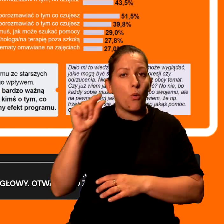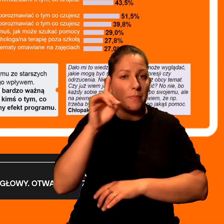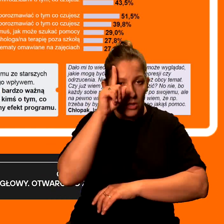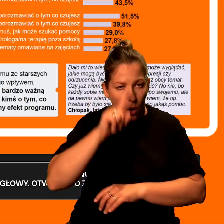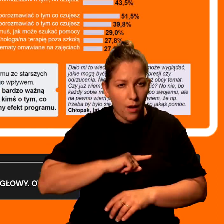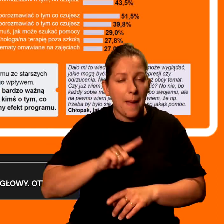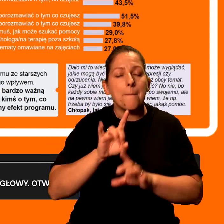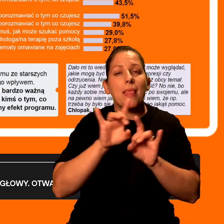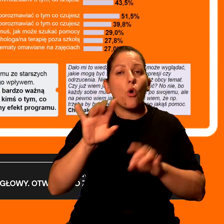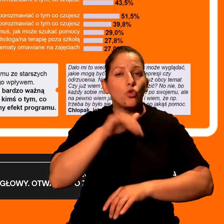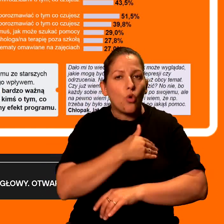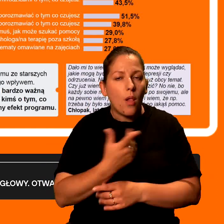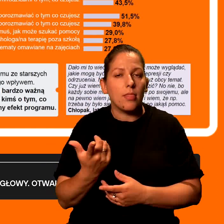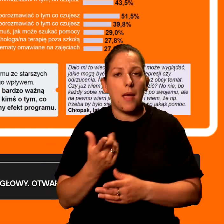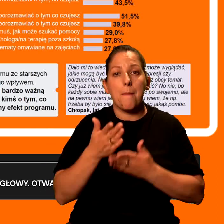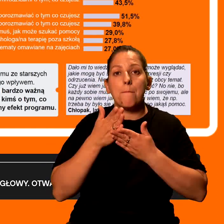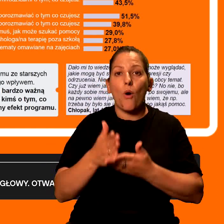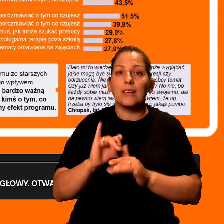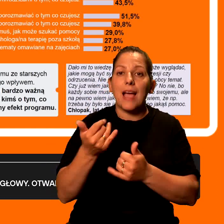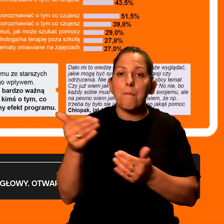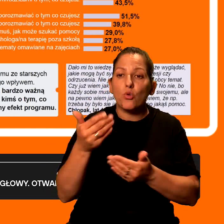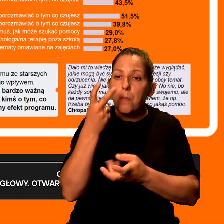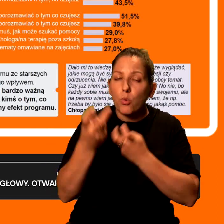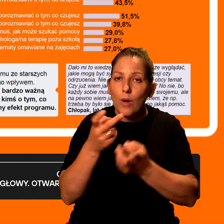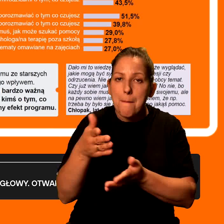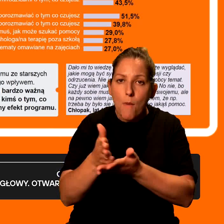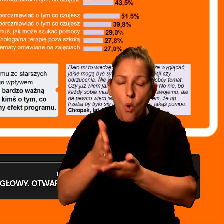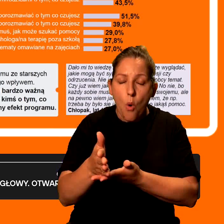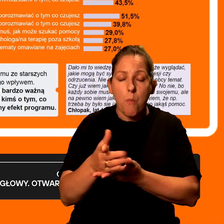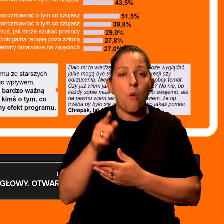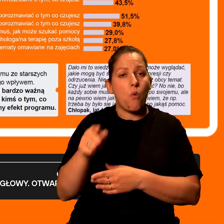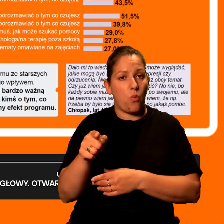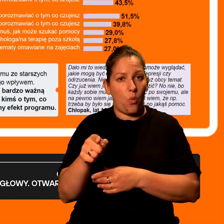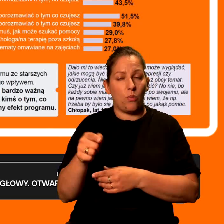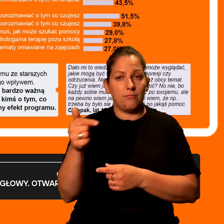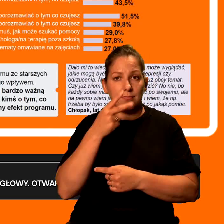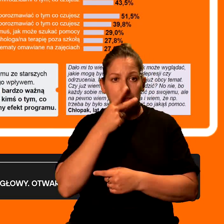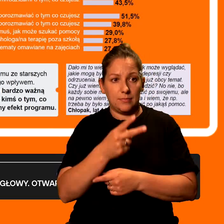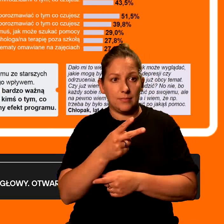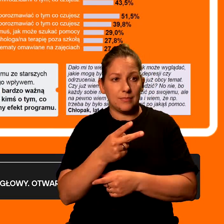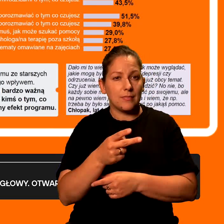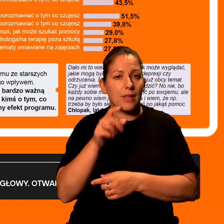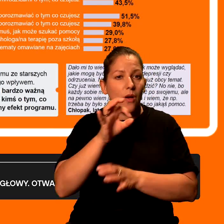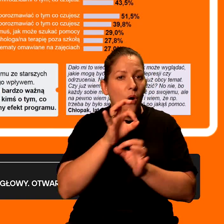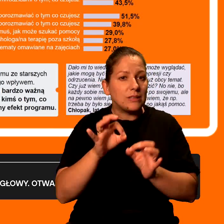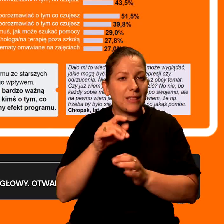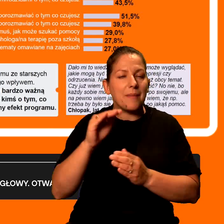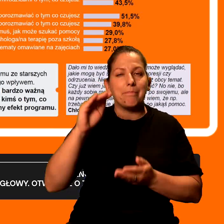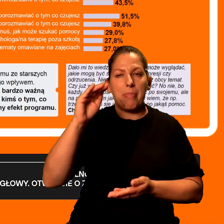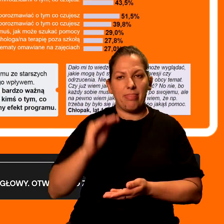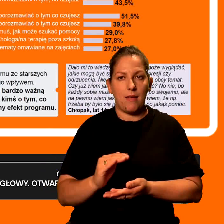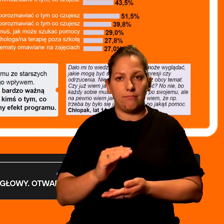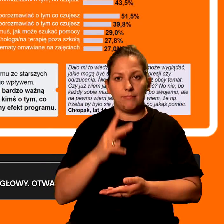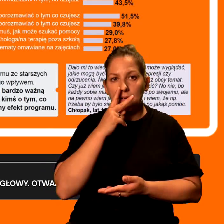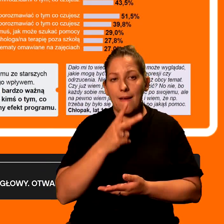pójść do pedagoga szkolnego, poradzić komuś, jak może szukać pomocy. I tu przede wszystkim trzeba zobaczyć, że te odsetki wszystkie są niższe. I